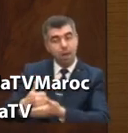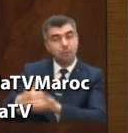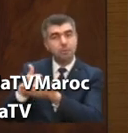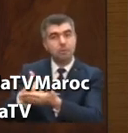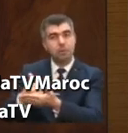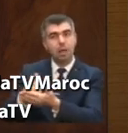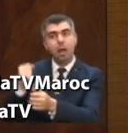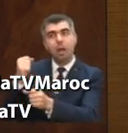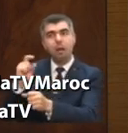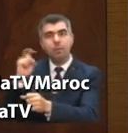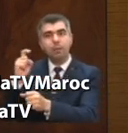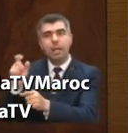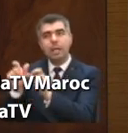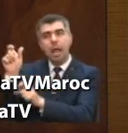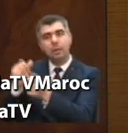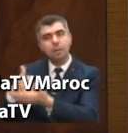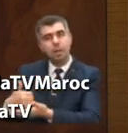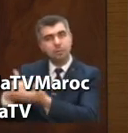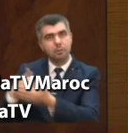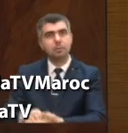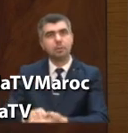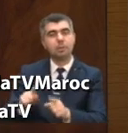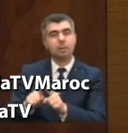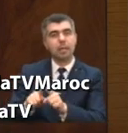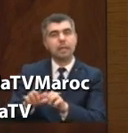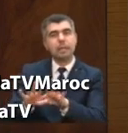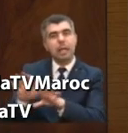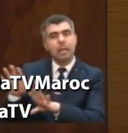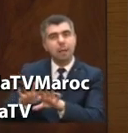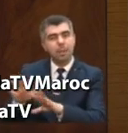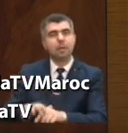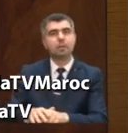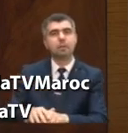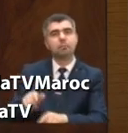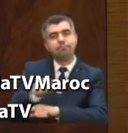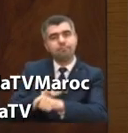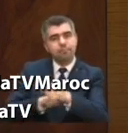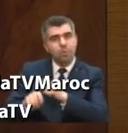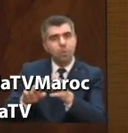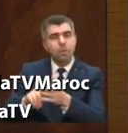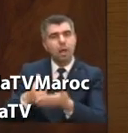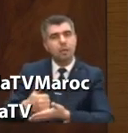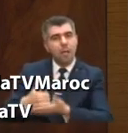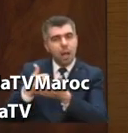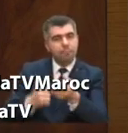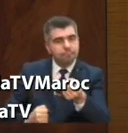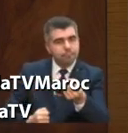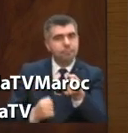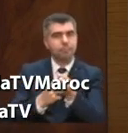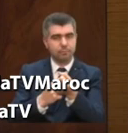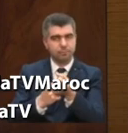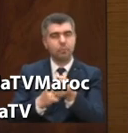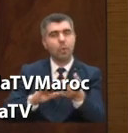الشغل، فالحكومة اتخذت تدابير أخرى لفائدتها، منها تخفيف عبء المستحقات، دعم مالية المقاولات، دعم